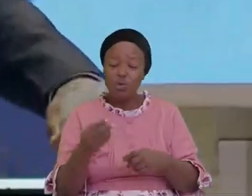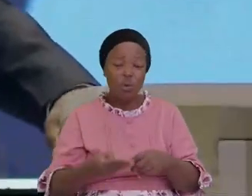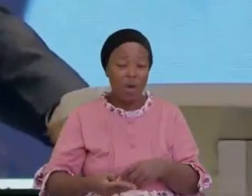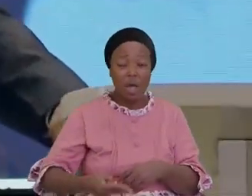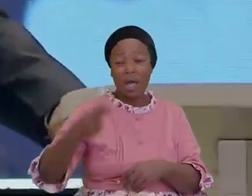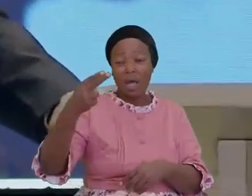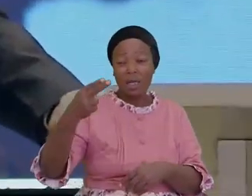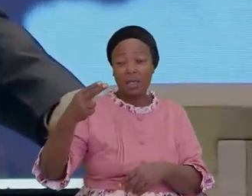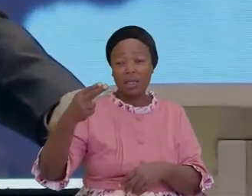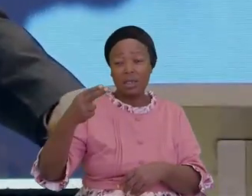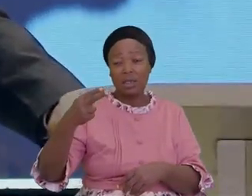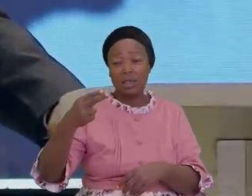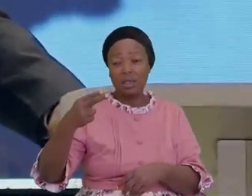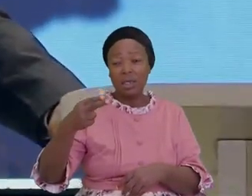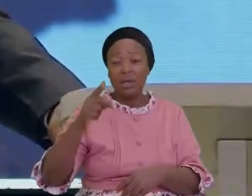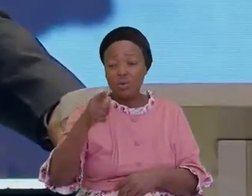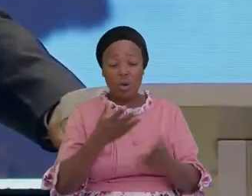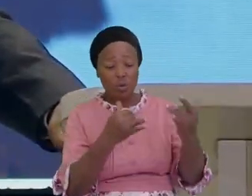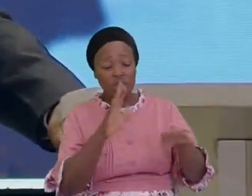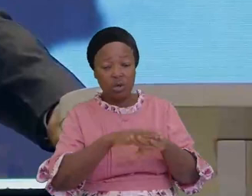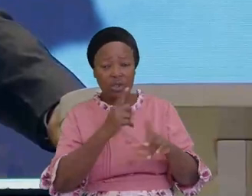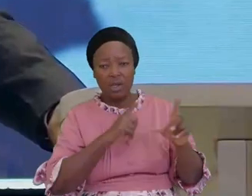haut et